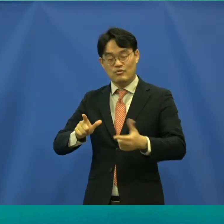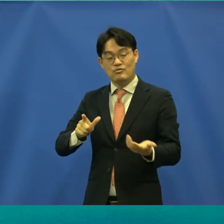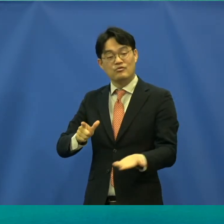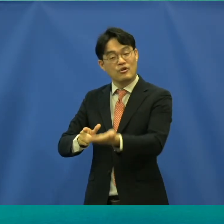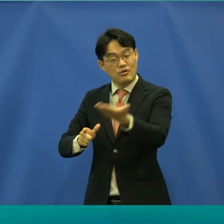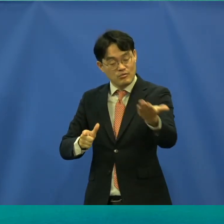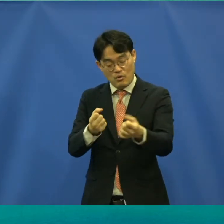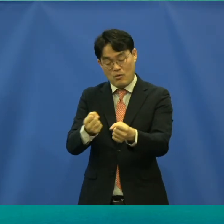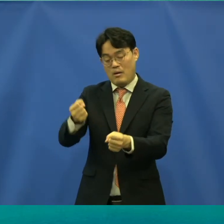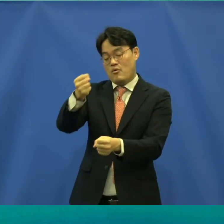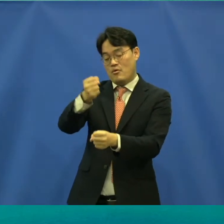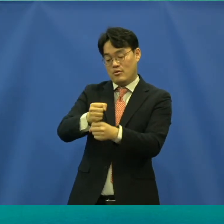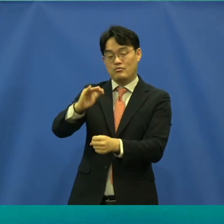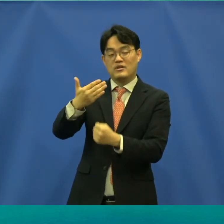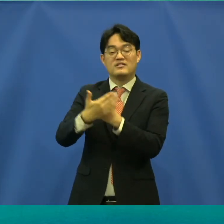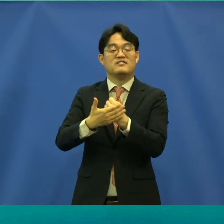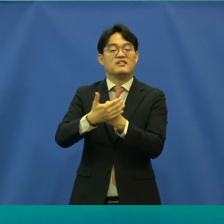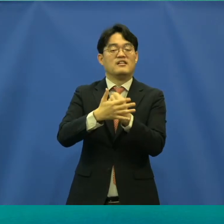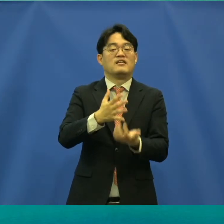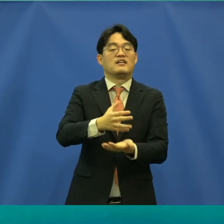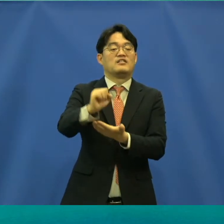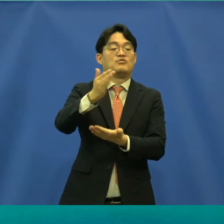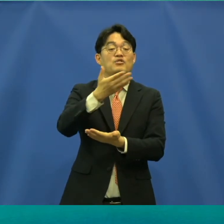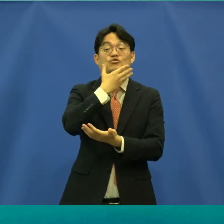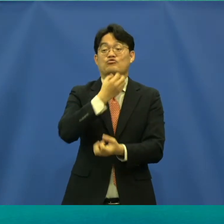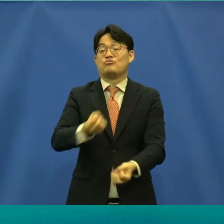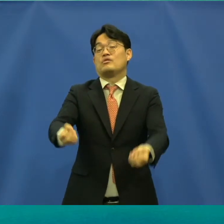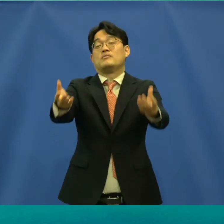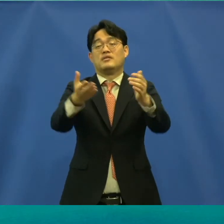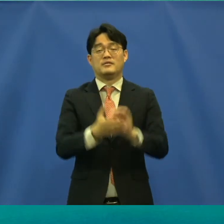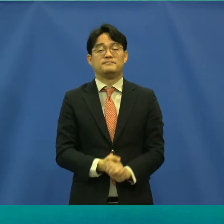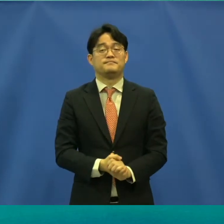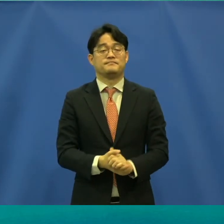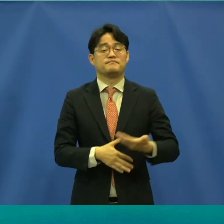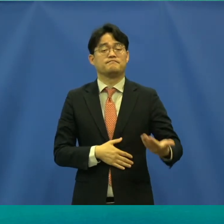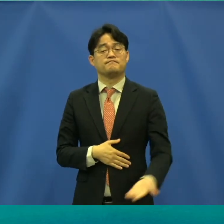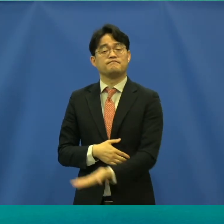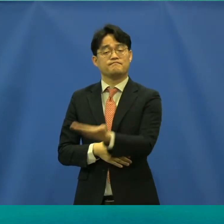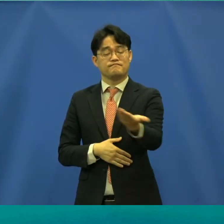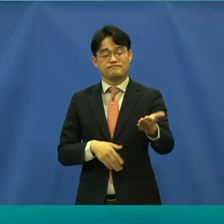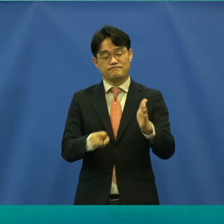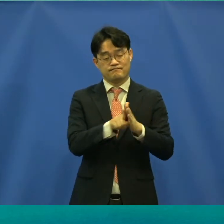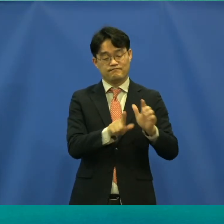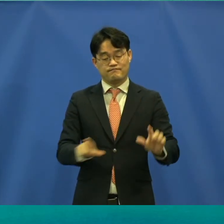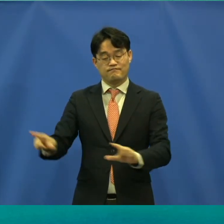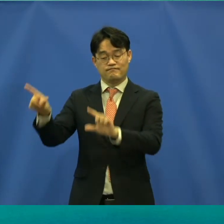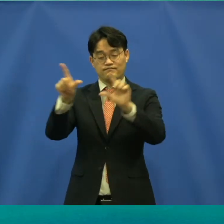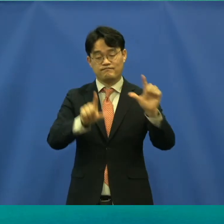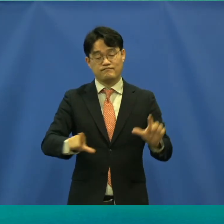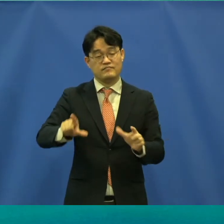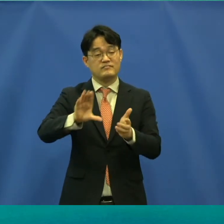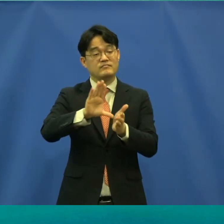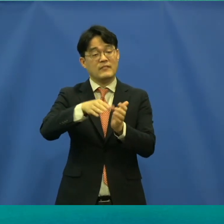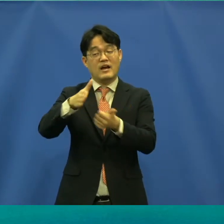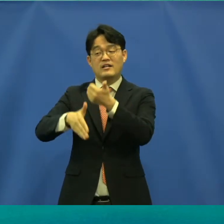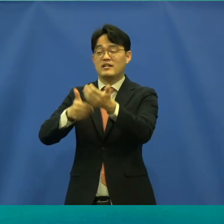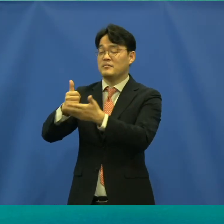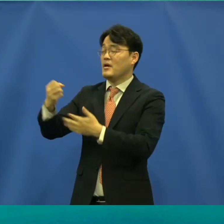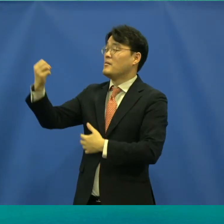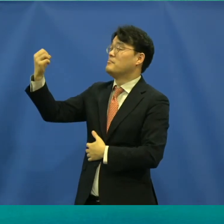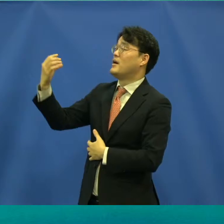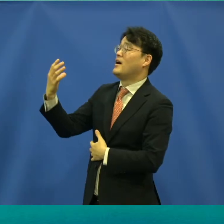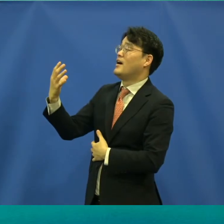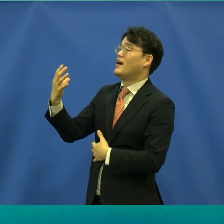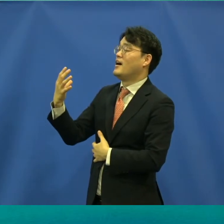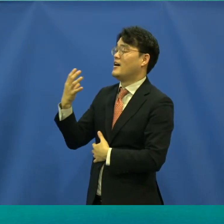줄로 믿습니다. 여러분 신앙생활 속에 하나님의 말씀을 들은 적이 있습니까?